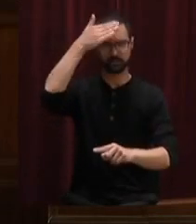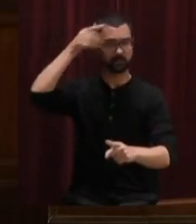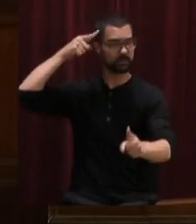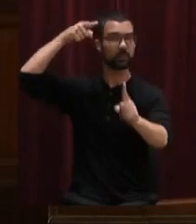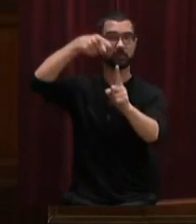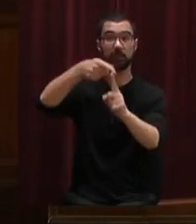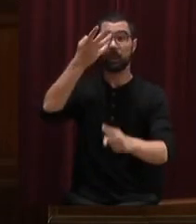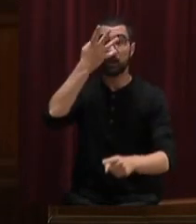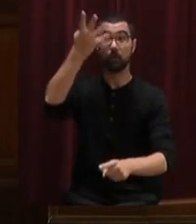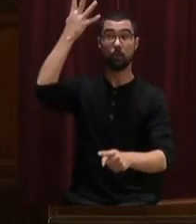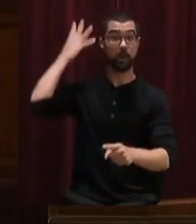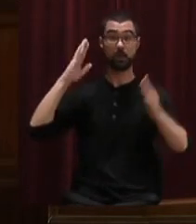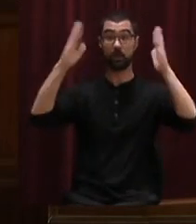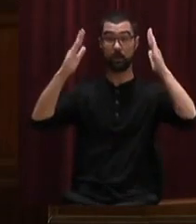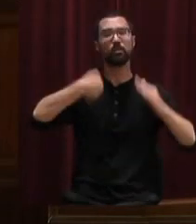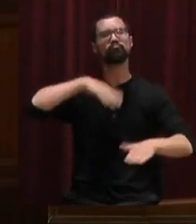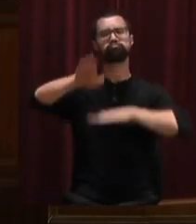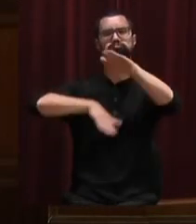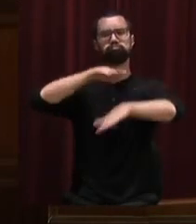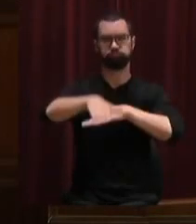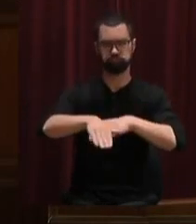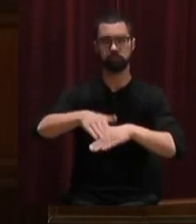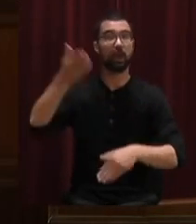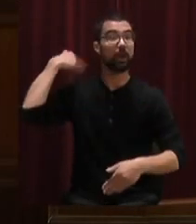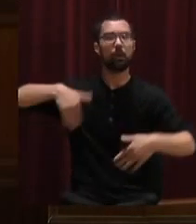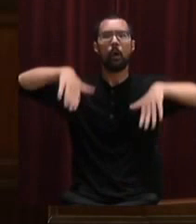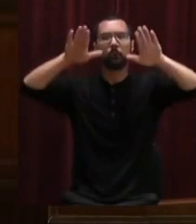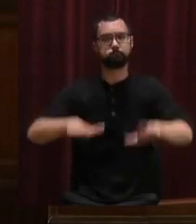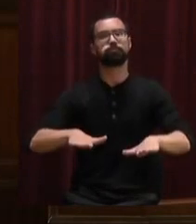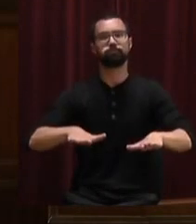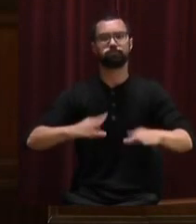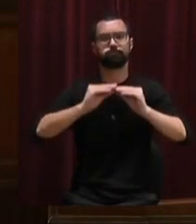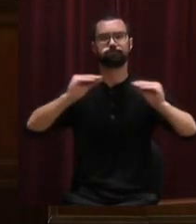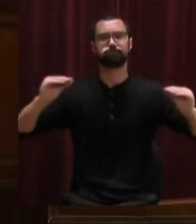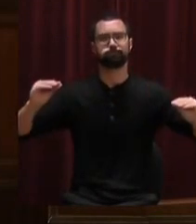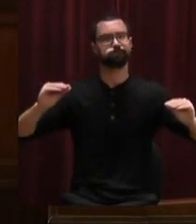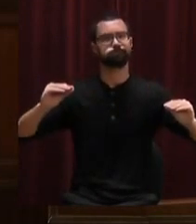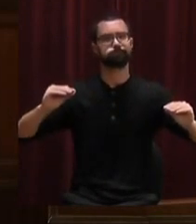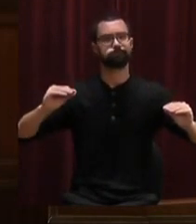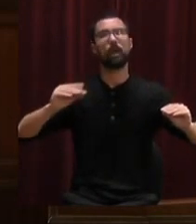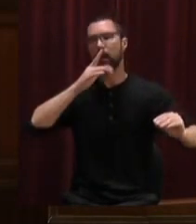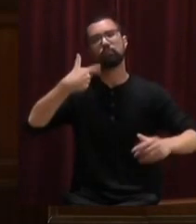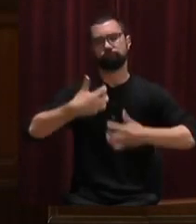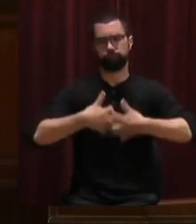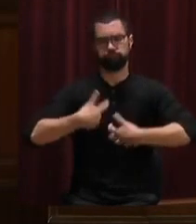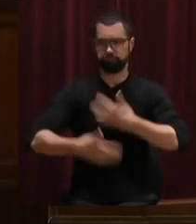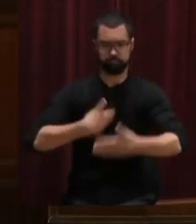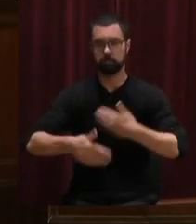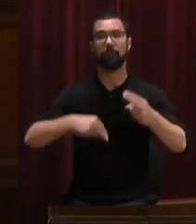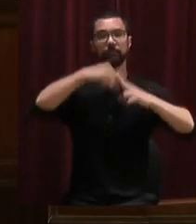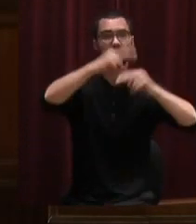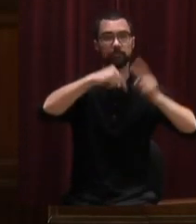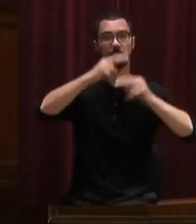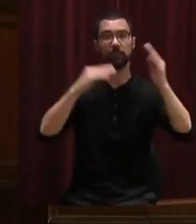l'anterior legislatura hem fet grans passes. Hem sortit de la paràlisi prèvia i hem posat la maquinària en marxa per tornar a construir habitatge públic.